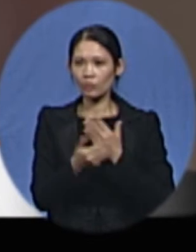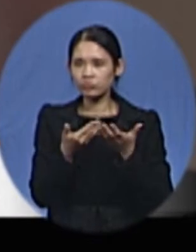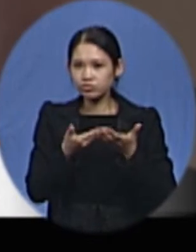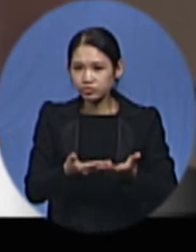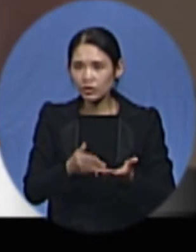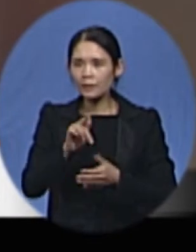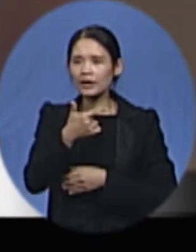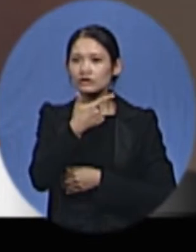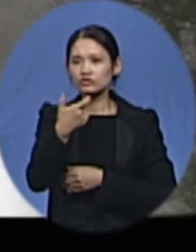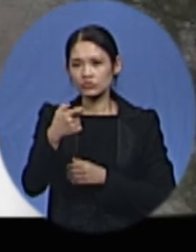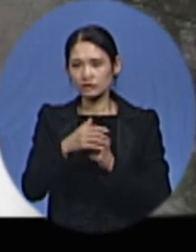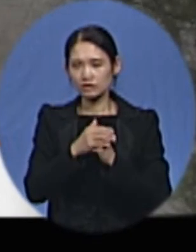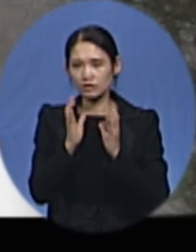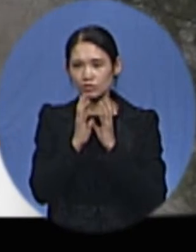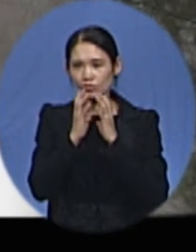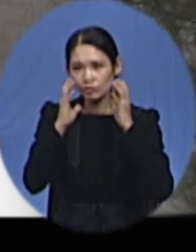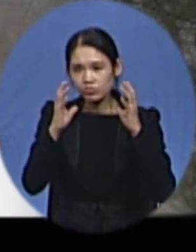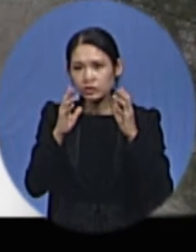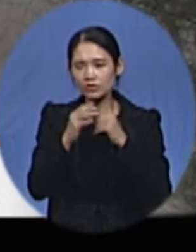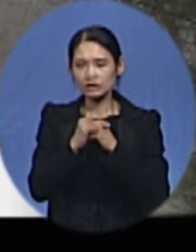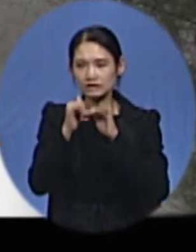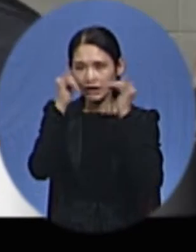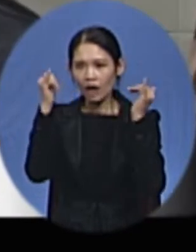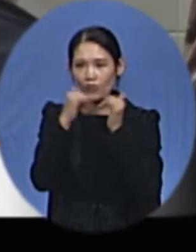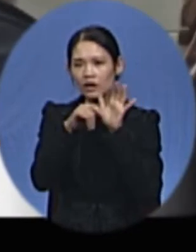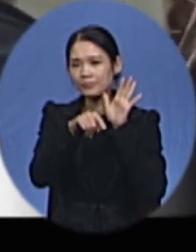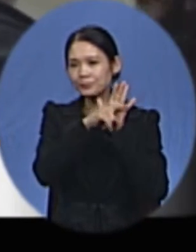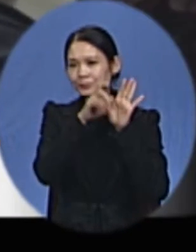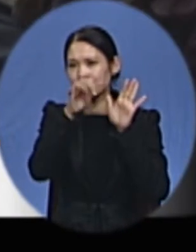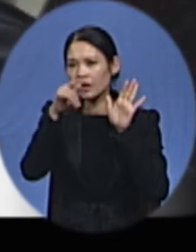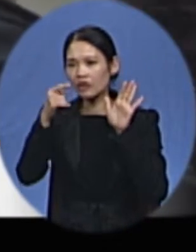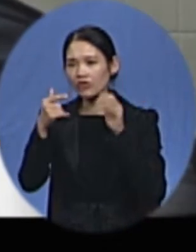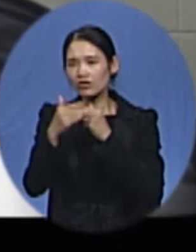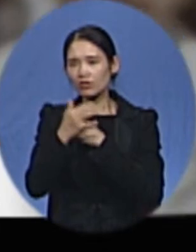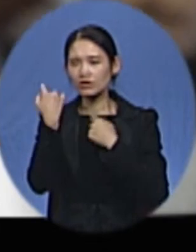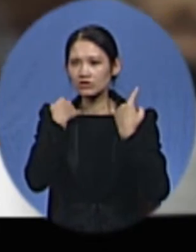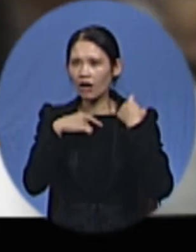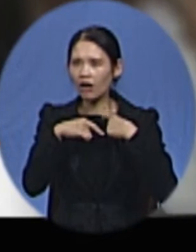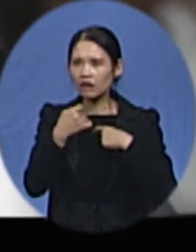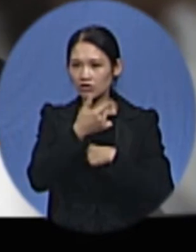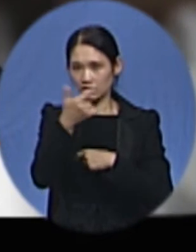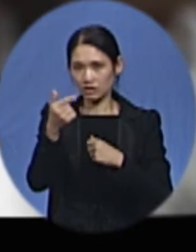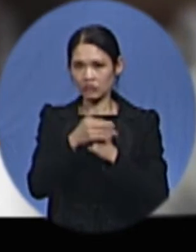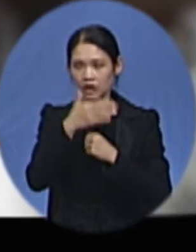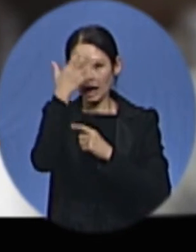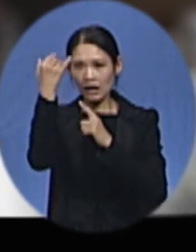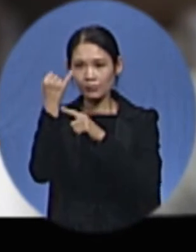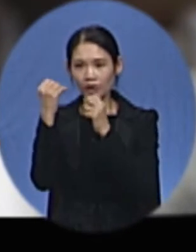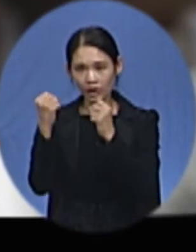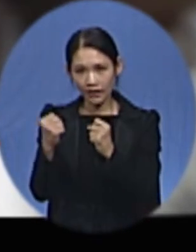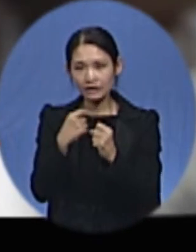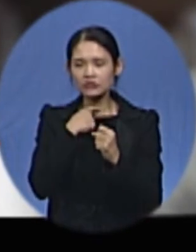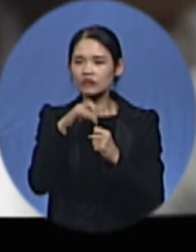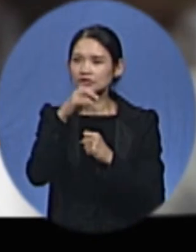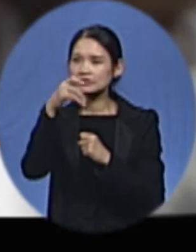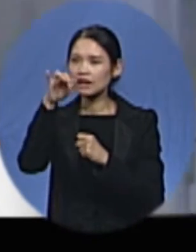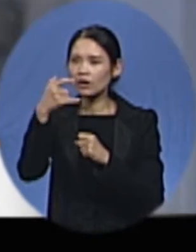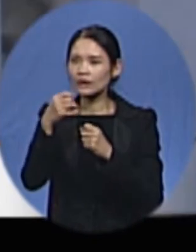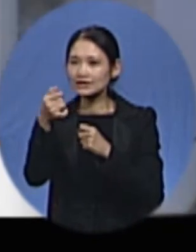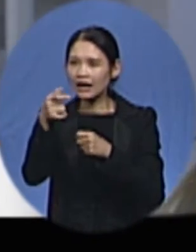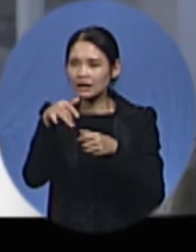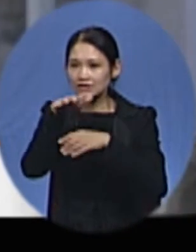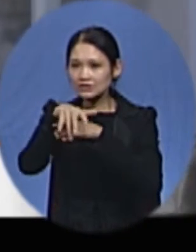160kg의 톰은 비만이라는 사회의 편견 속에 상처를 받고 할머니가 계시던 시카고의 작은